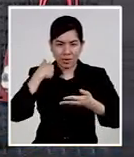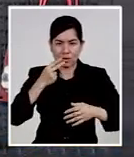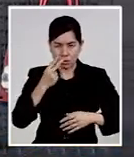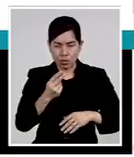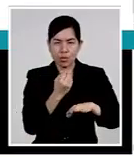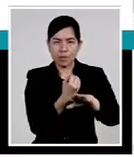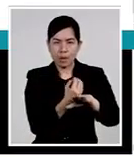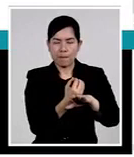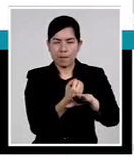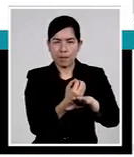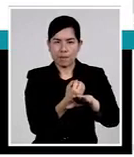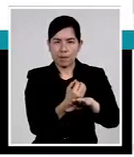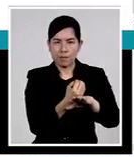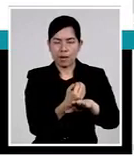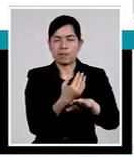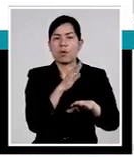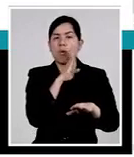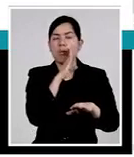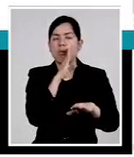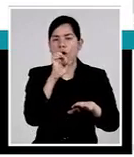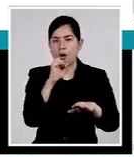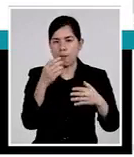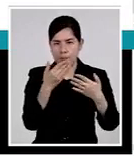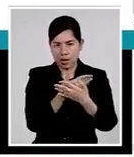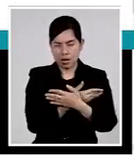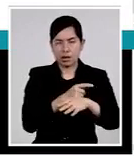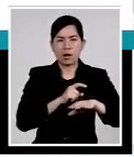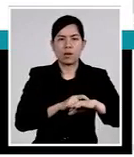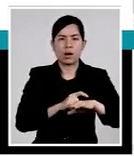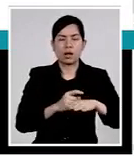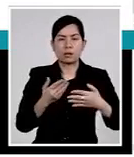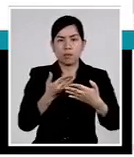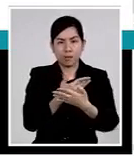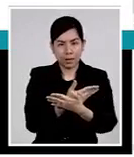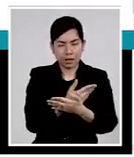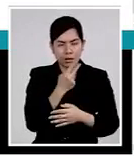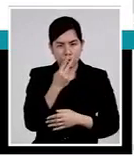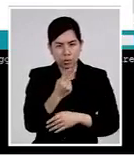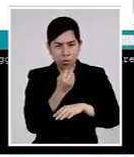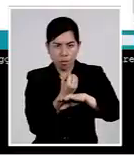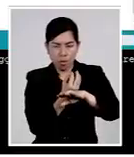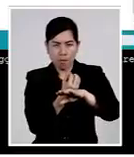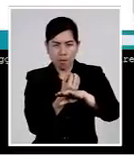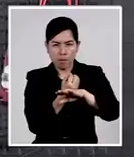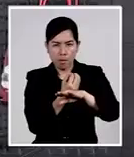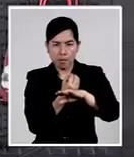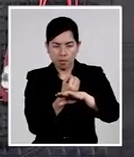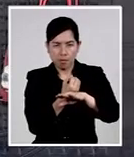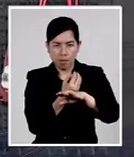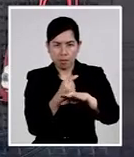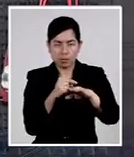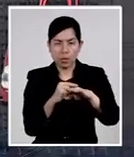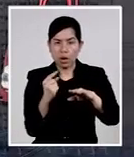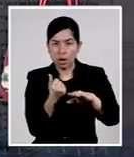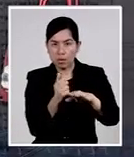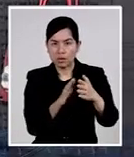ะครับลองเปลี่ยนคาบเวลาสินะครับว่ามันกระพริบเร็วหรือเปล่านะฮะนี่คือกระบวน